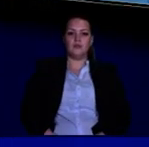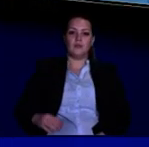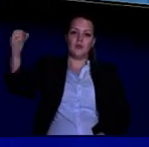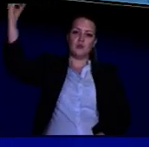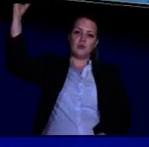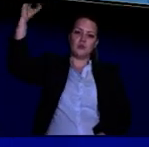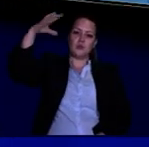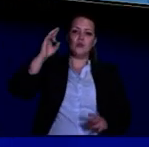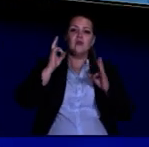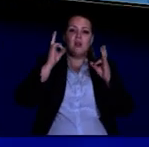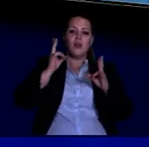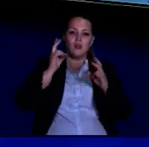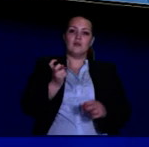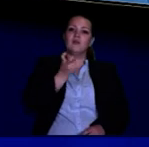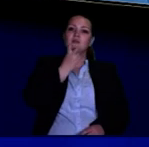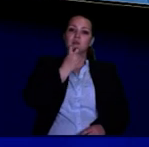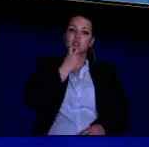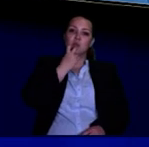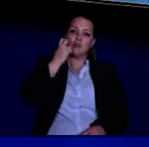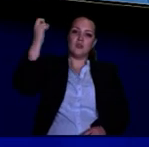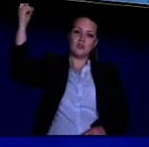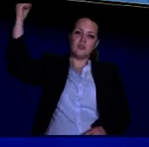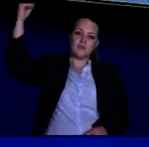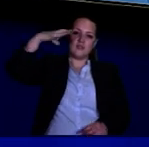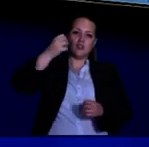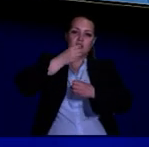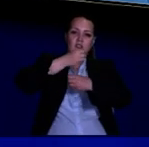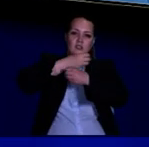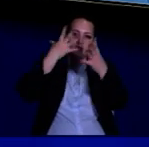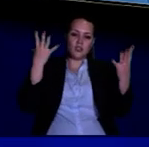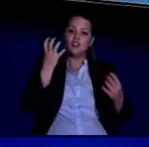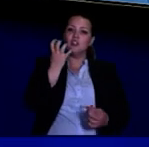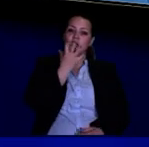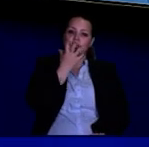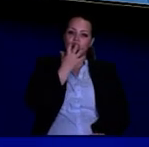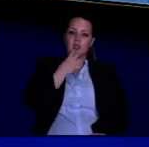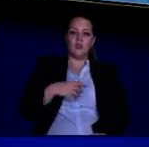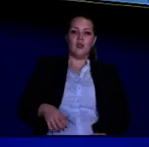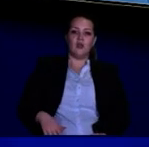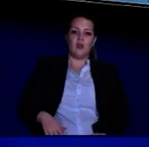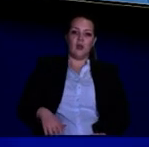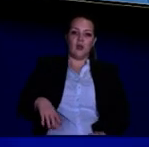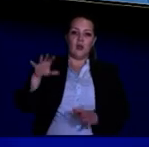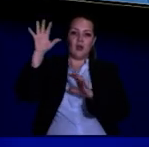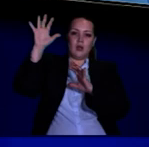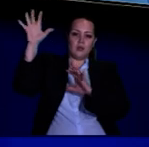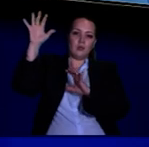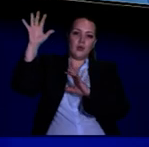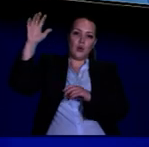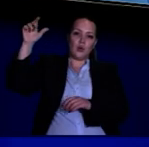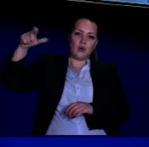Солнце ласково смеется, светит ярче, горячей, а с пригорка звонко